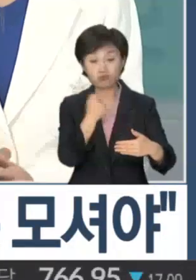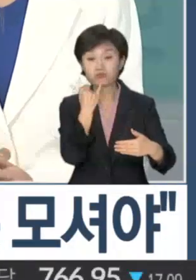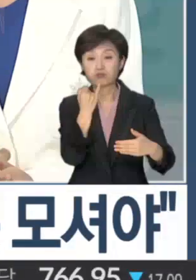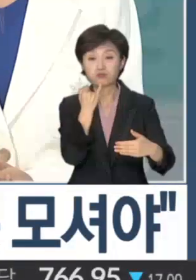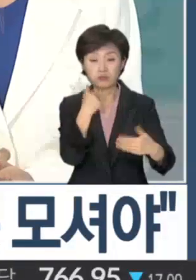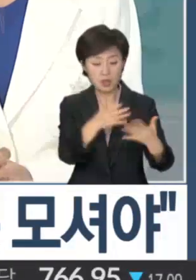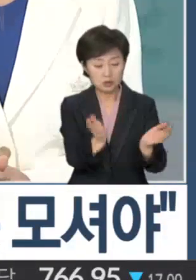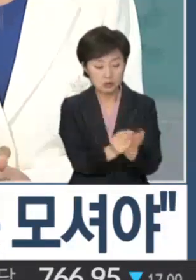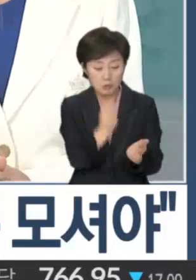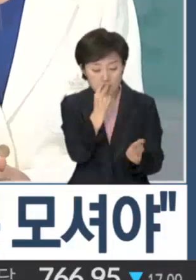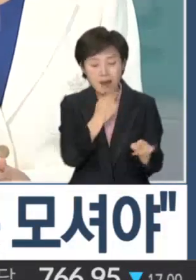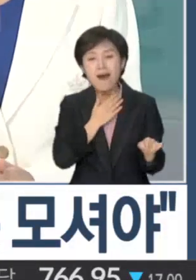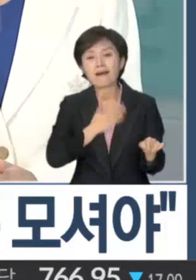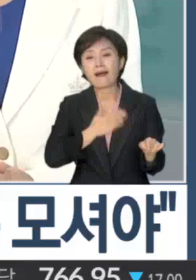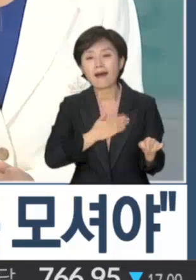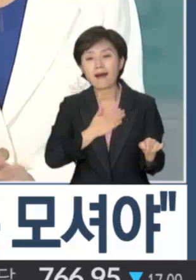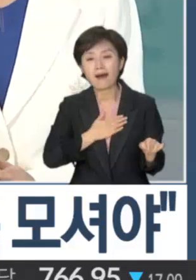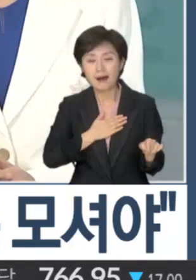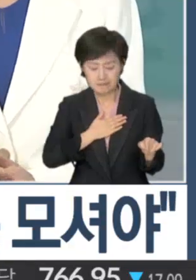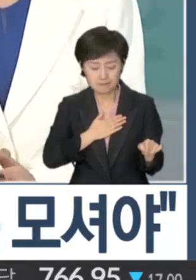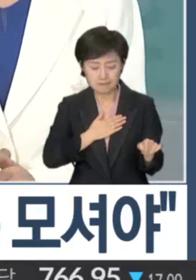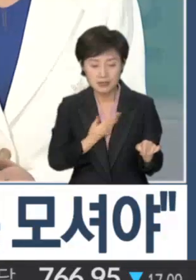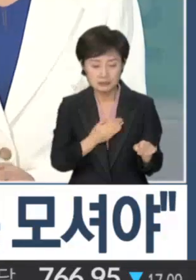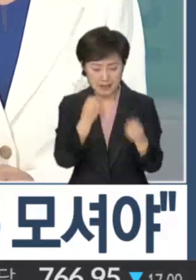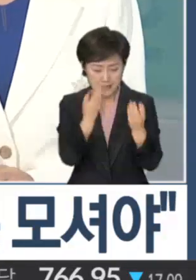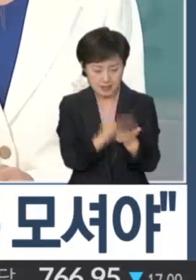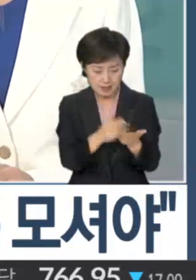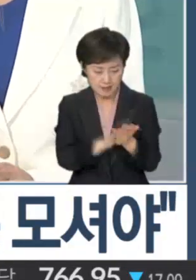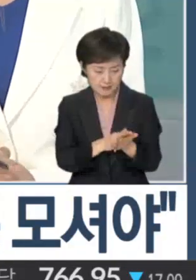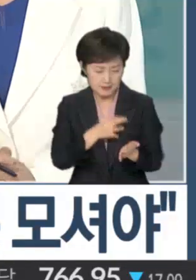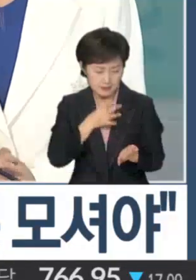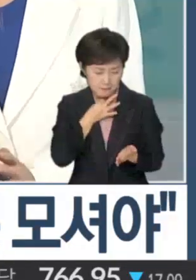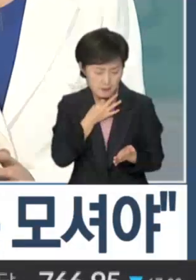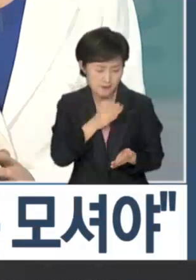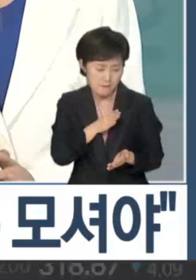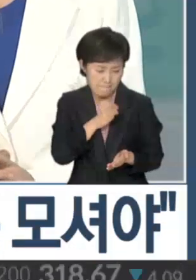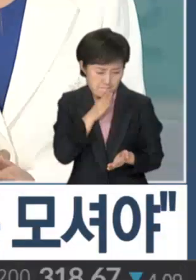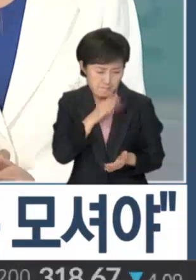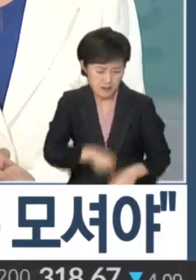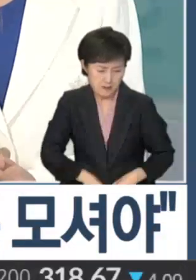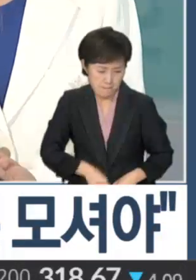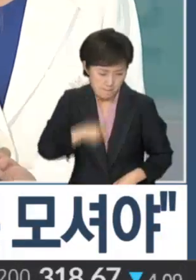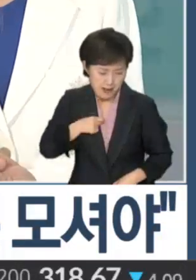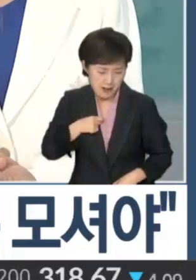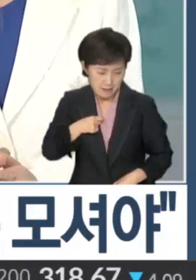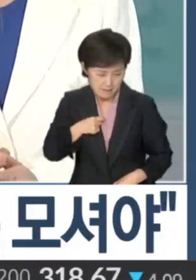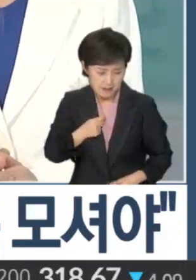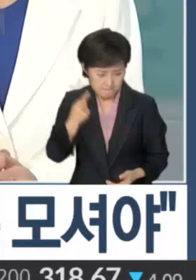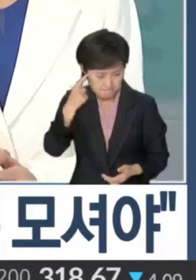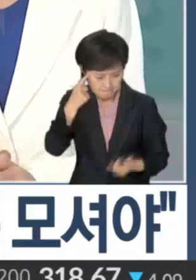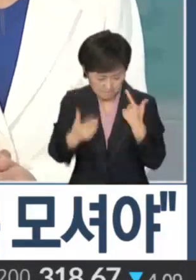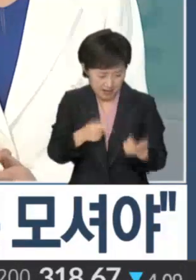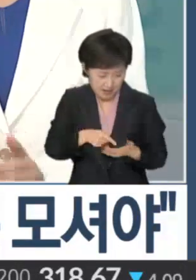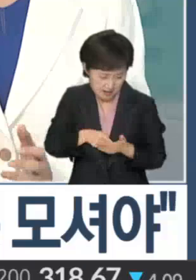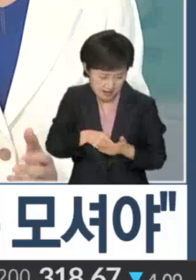알고 하지만 정말 뼈를 깎는 그런 그 단호함을 보일 수 있는 그런